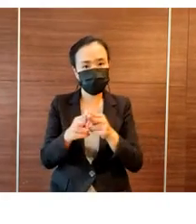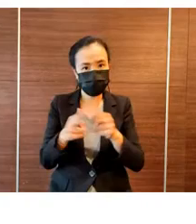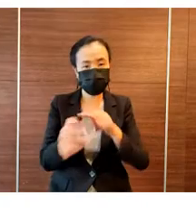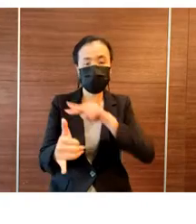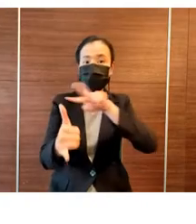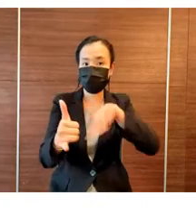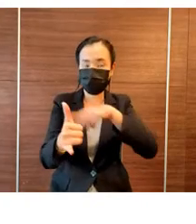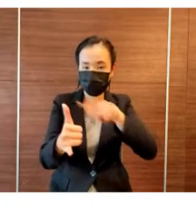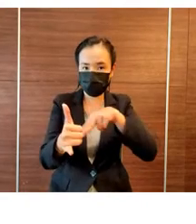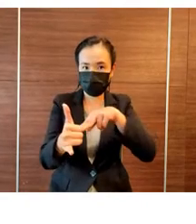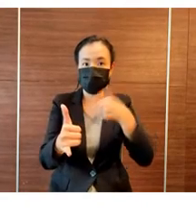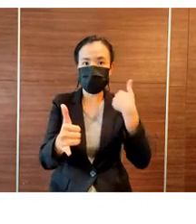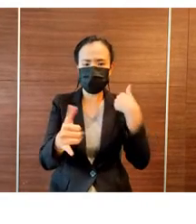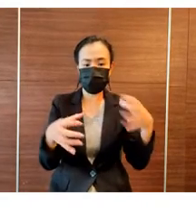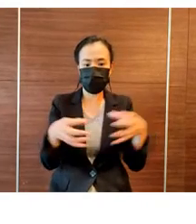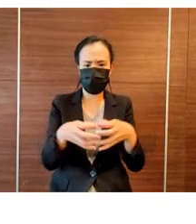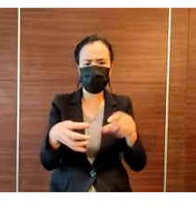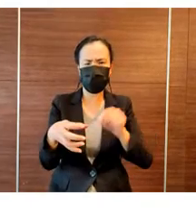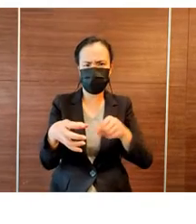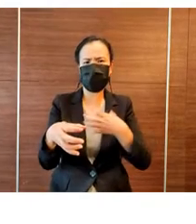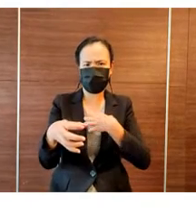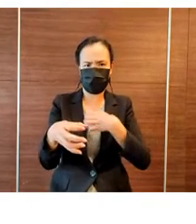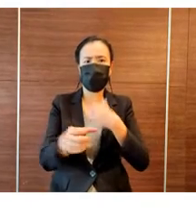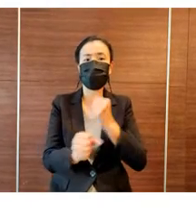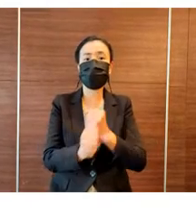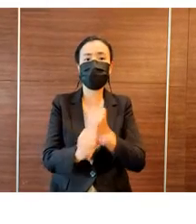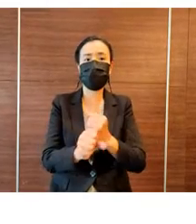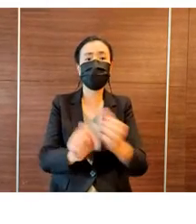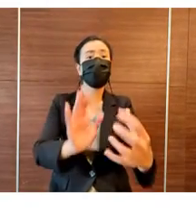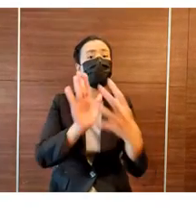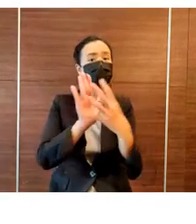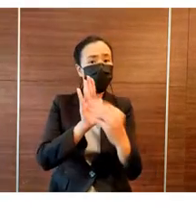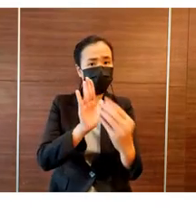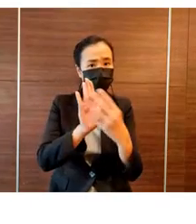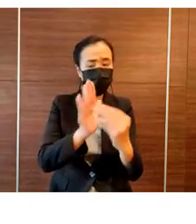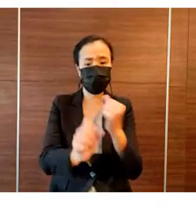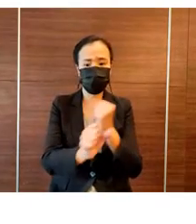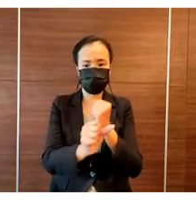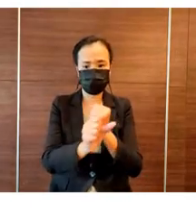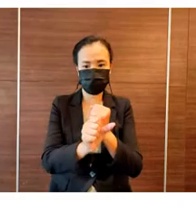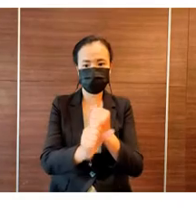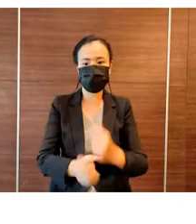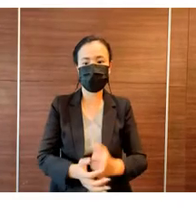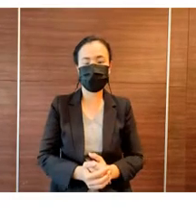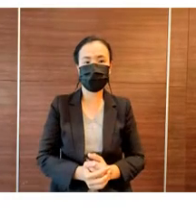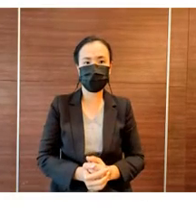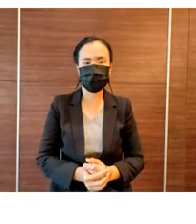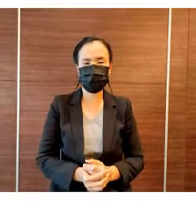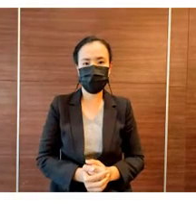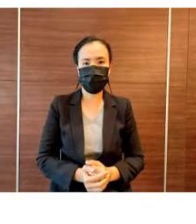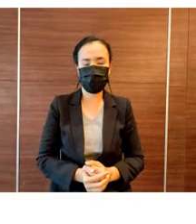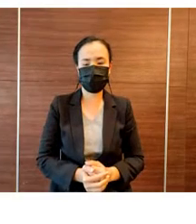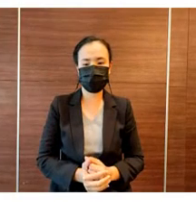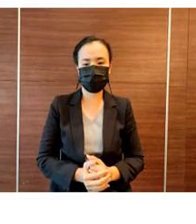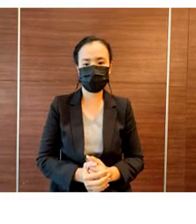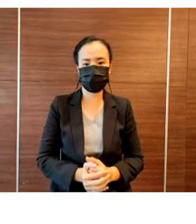จซึ่งคนกลุ่มนี้ก็อยากจะทำนะครับแล้วก็อบรมเขานะครับนะแล้วก็ทำของเขาเองสไลด์ถัดไ